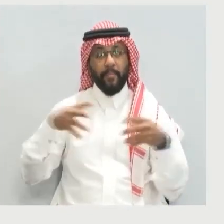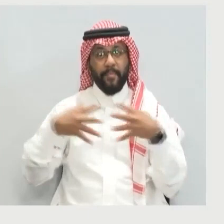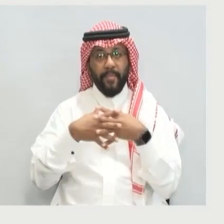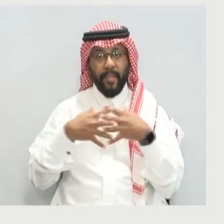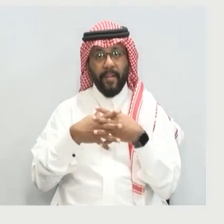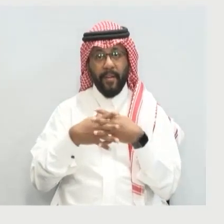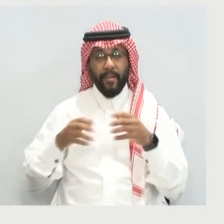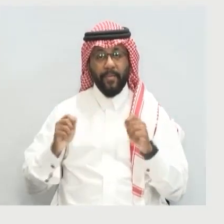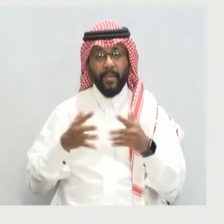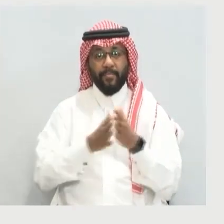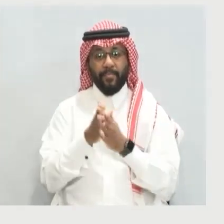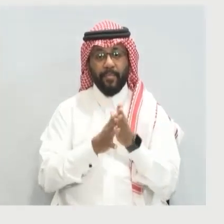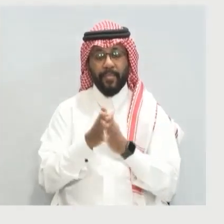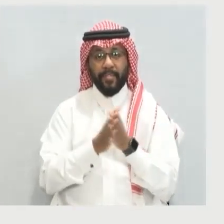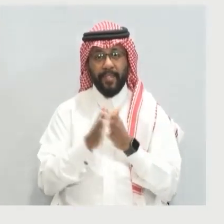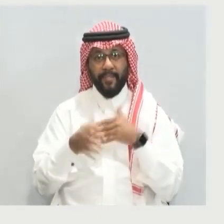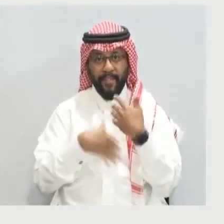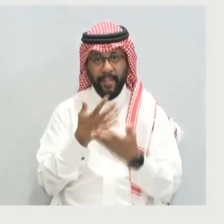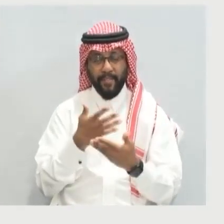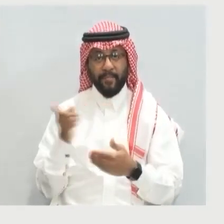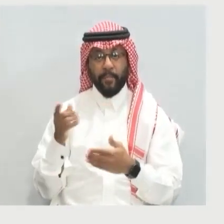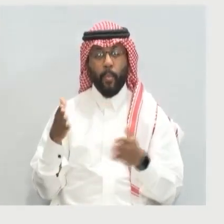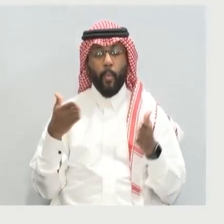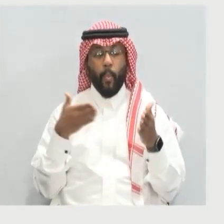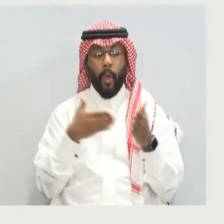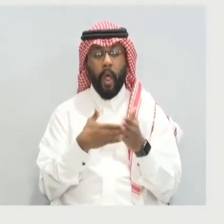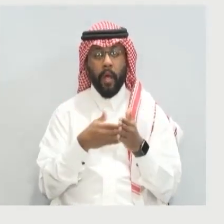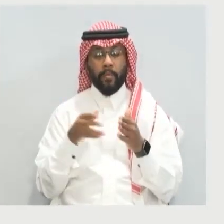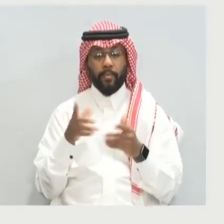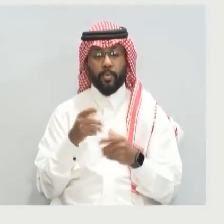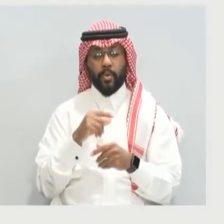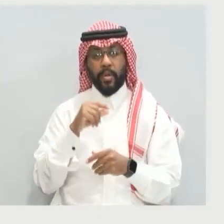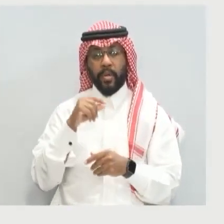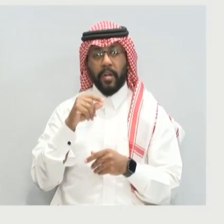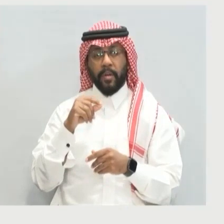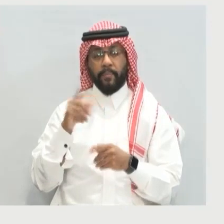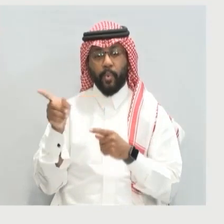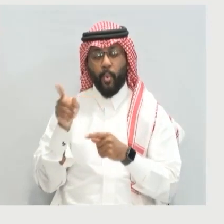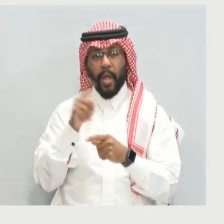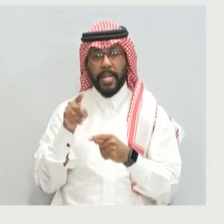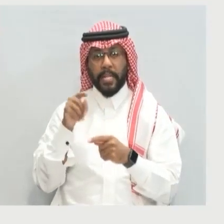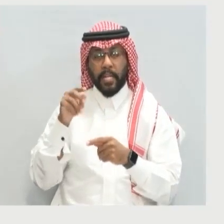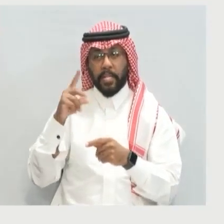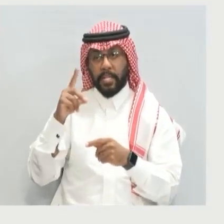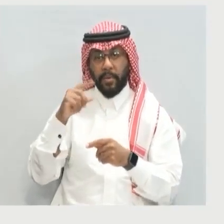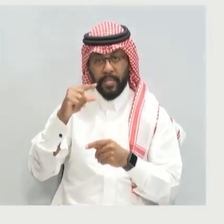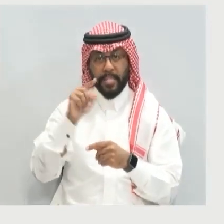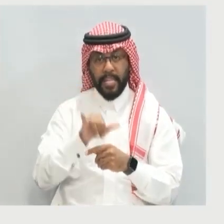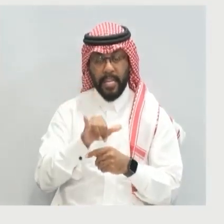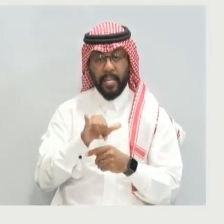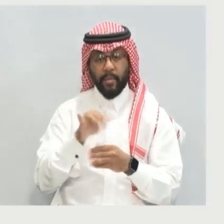عندما يكون التفاعل عكسي ثم بعد ذلك توقفنا في الدي وقلنا ماذا سيحدث في